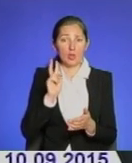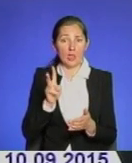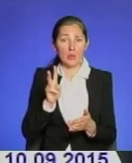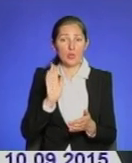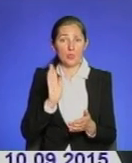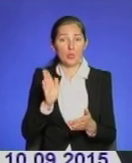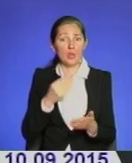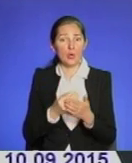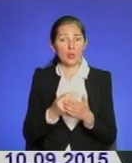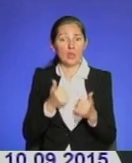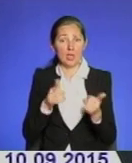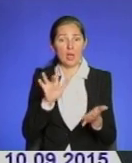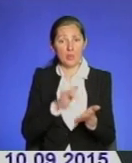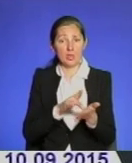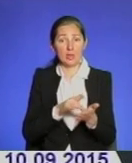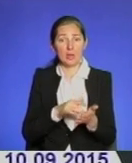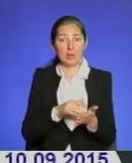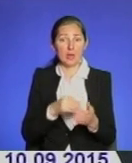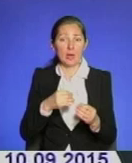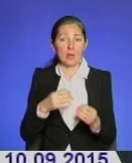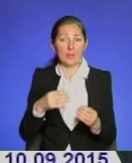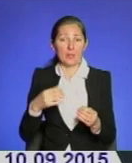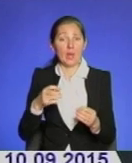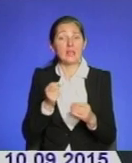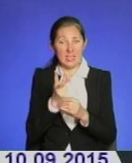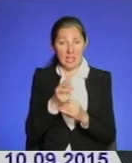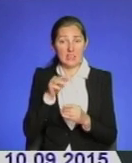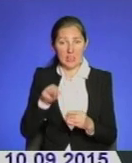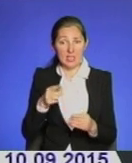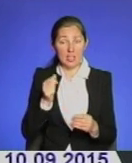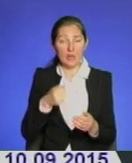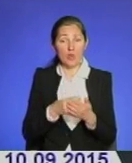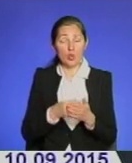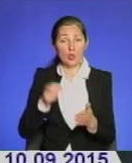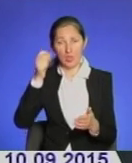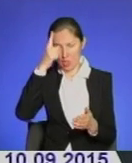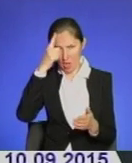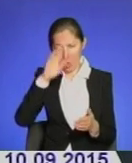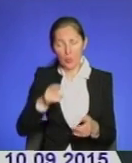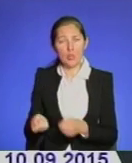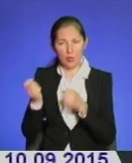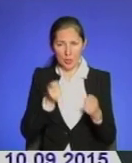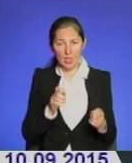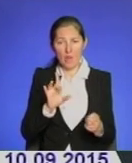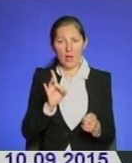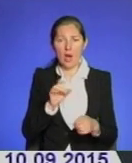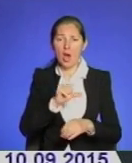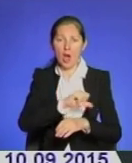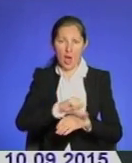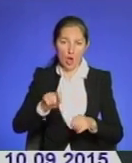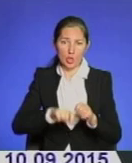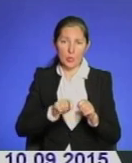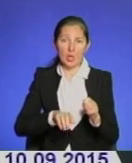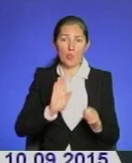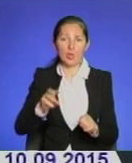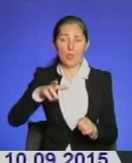13,5 тисяч євро він вартує безпосередньо в Чехії. Далі йде доставка, розмитнення. От ми мито будемо